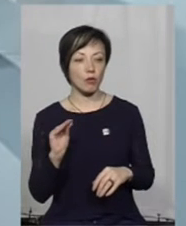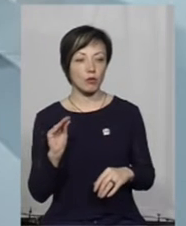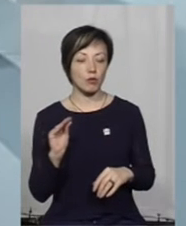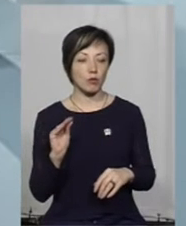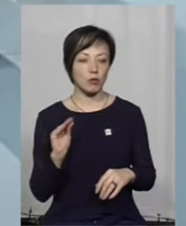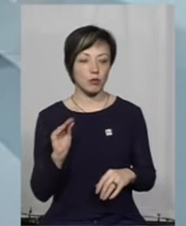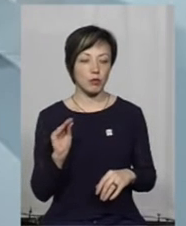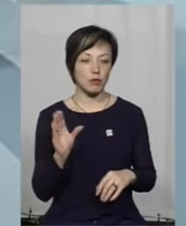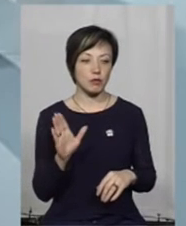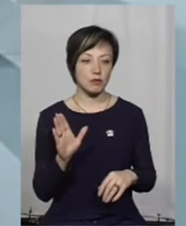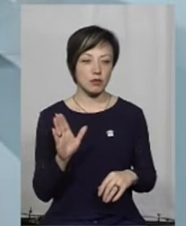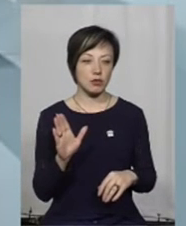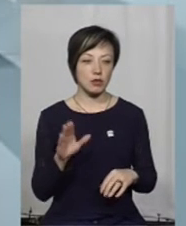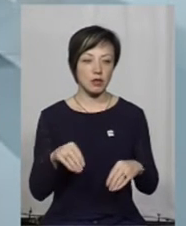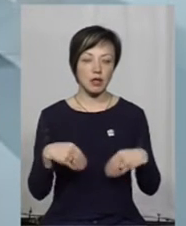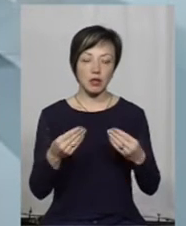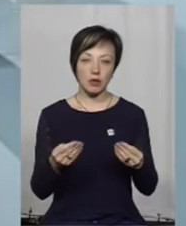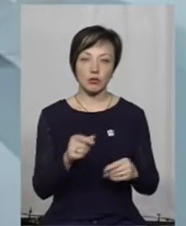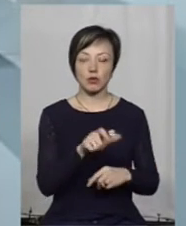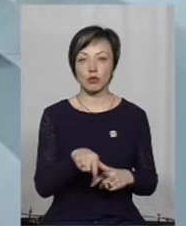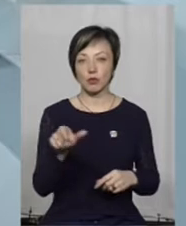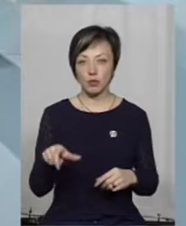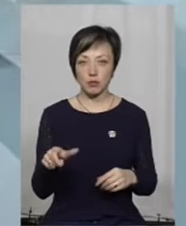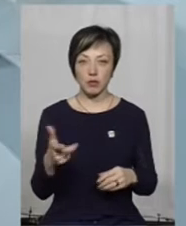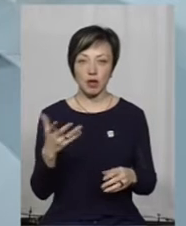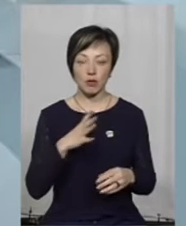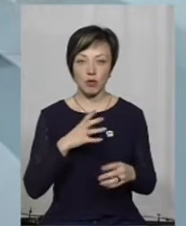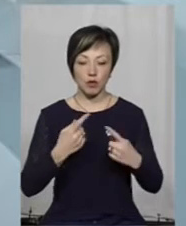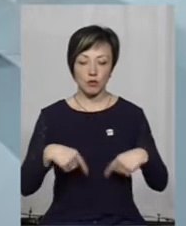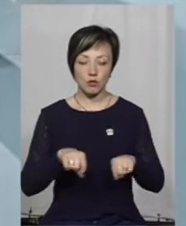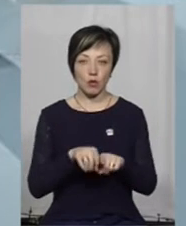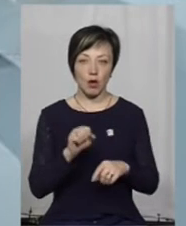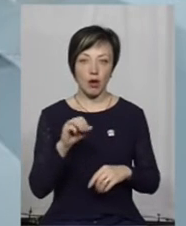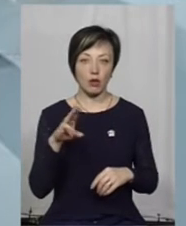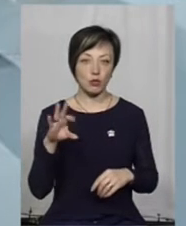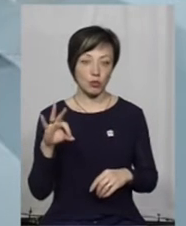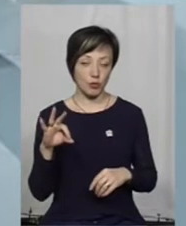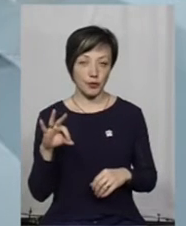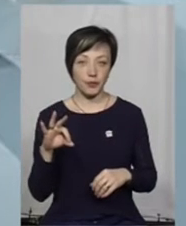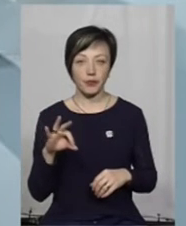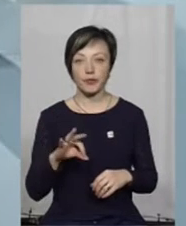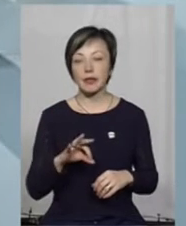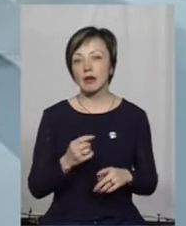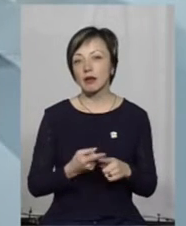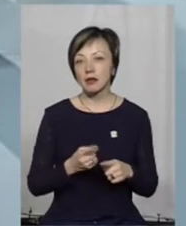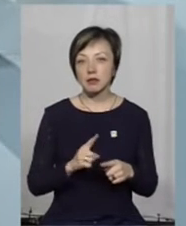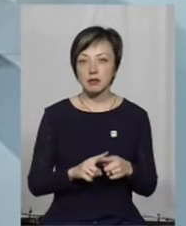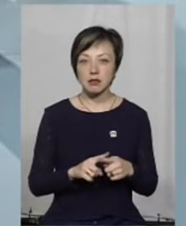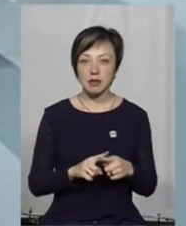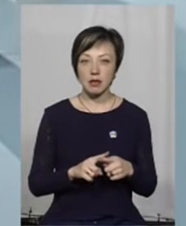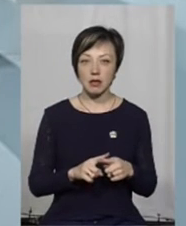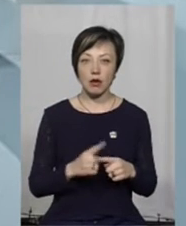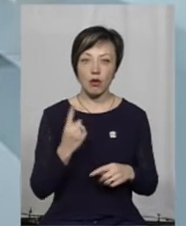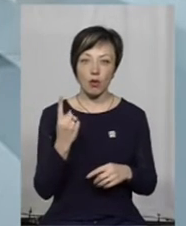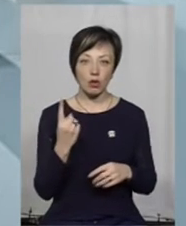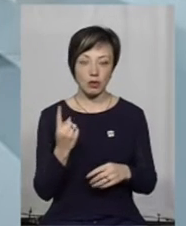посвідчення також людям надаються, і які відвідали зону бойових дій. Це